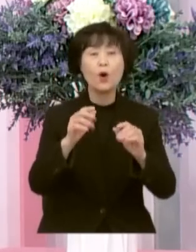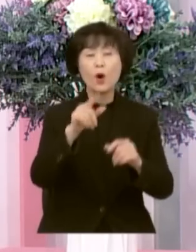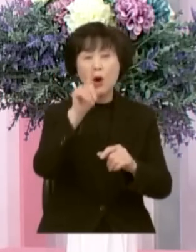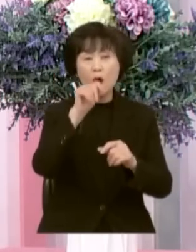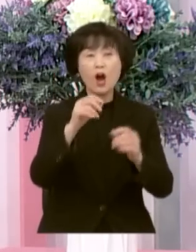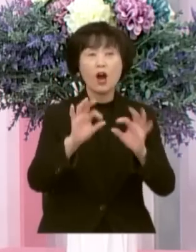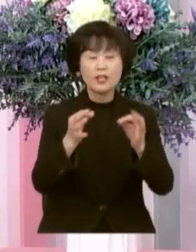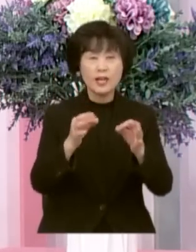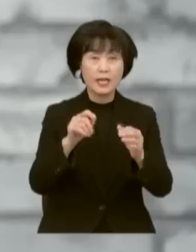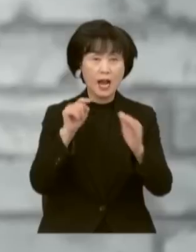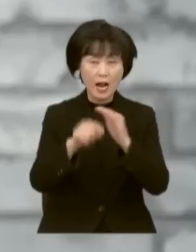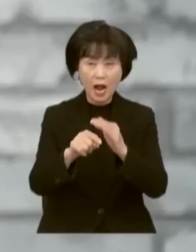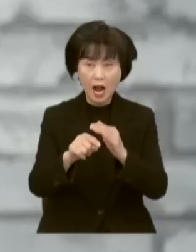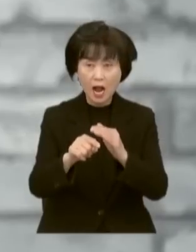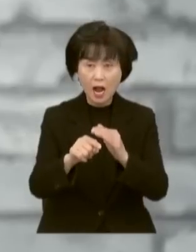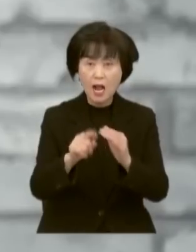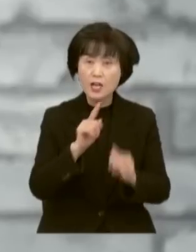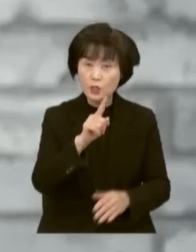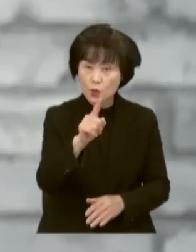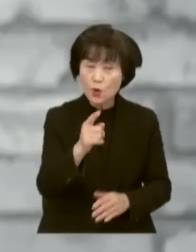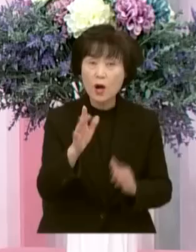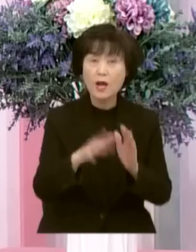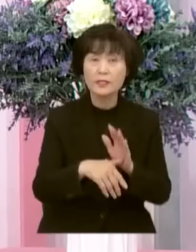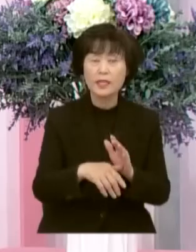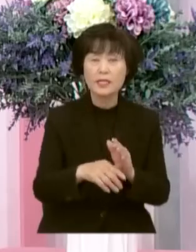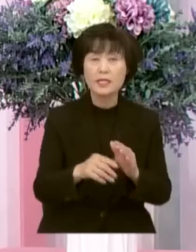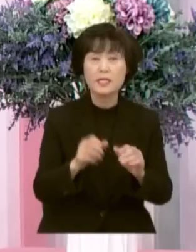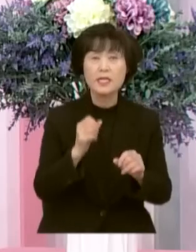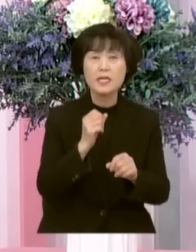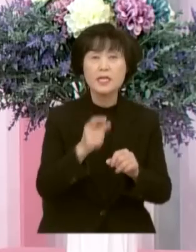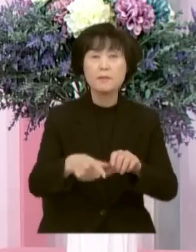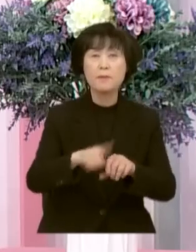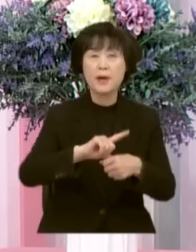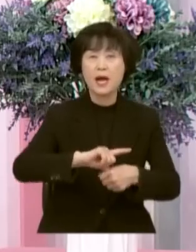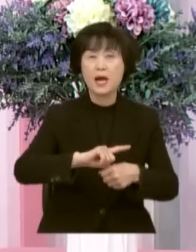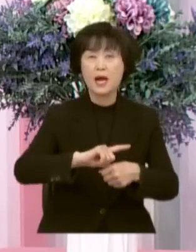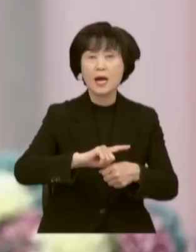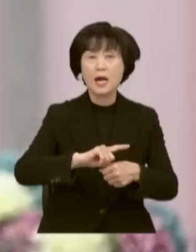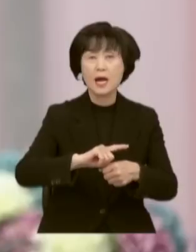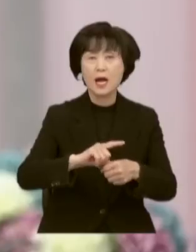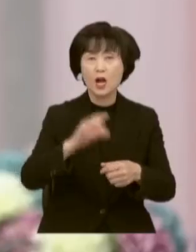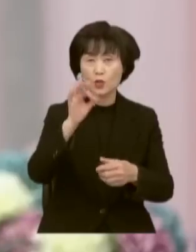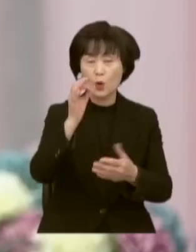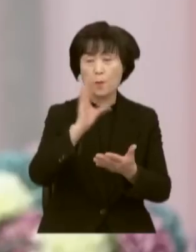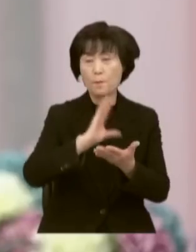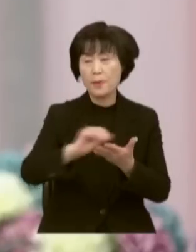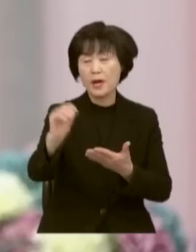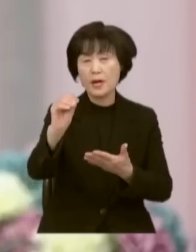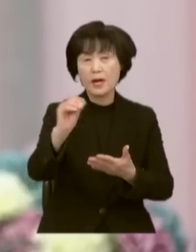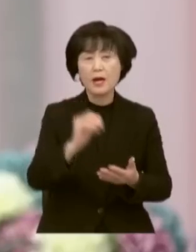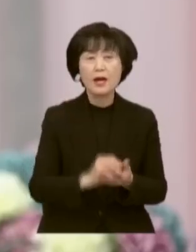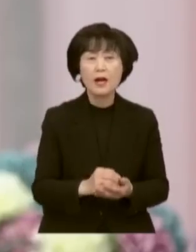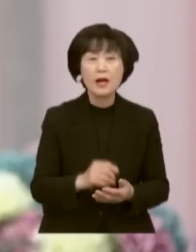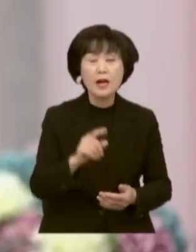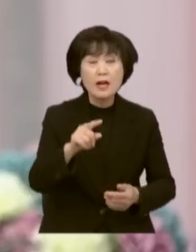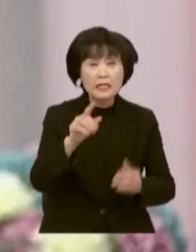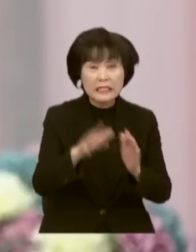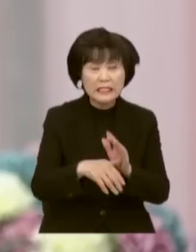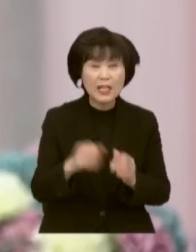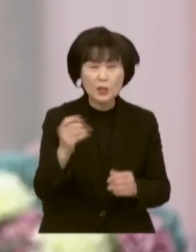때는 이미 늦어버렸던 거예요. 이미 빼간 상태. 네. 그리고는 그날 5시 반에 수업이